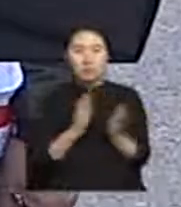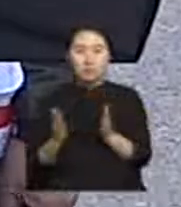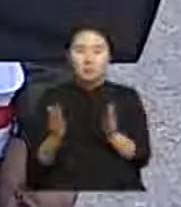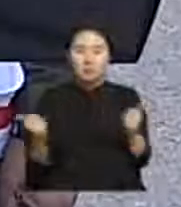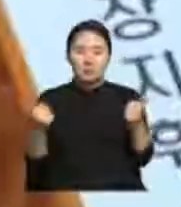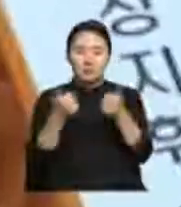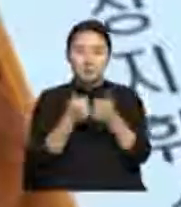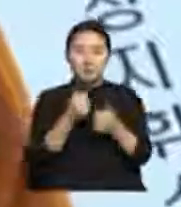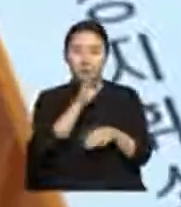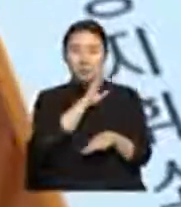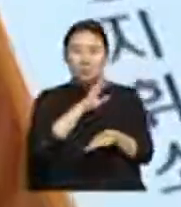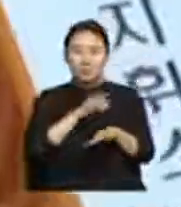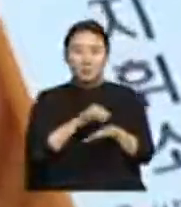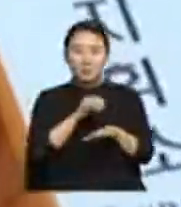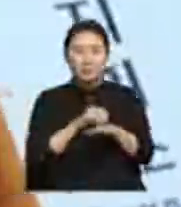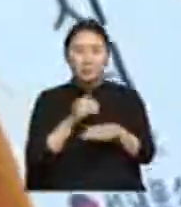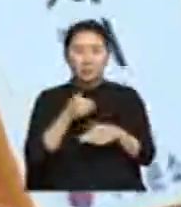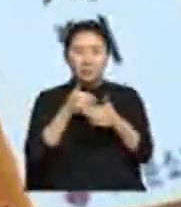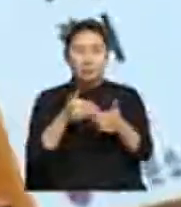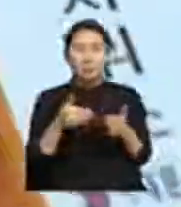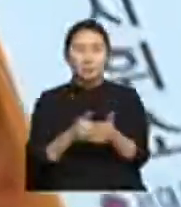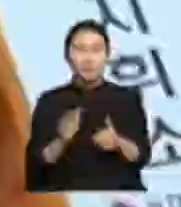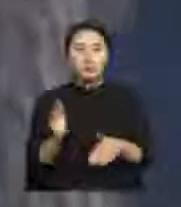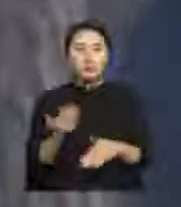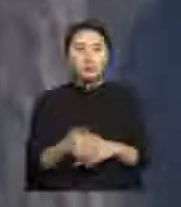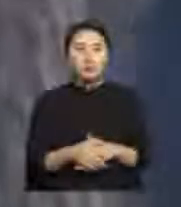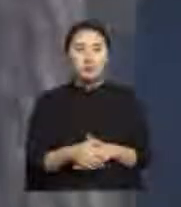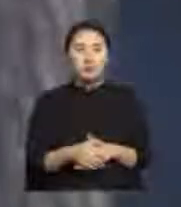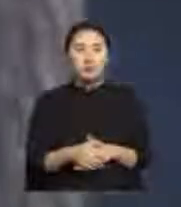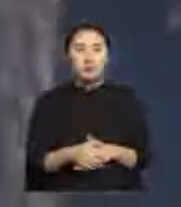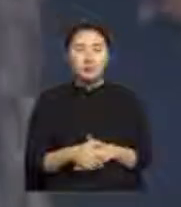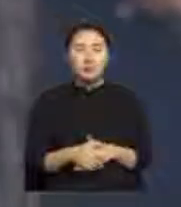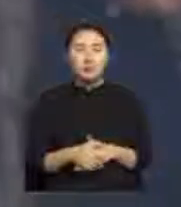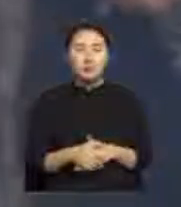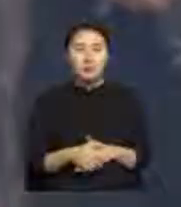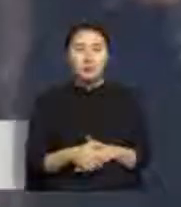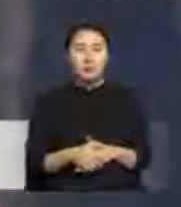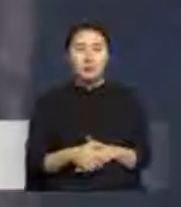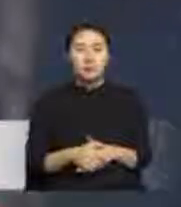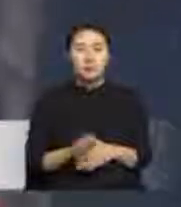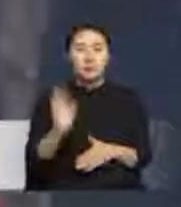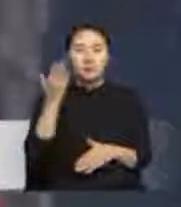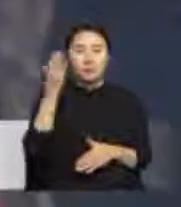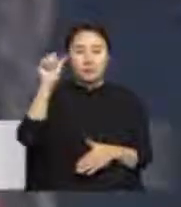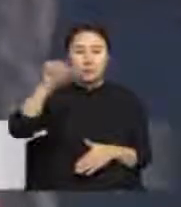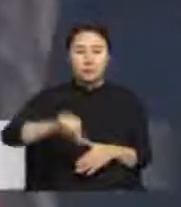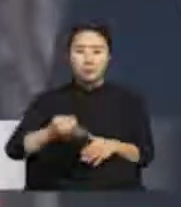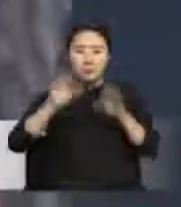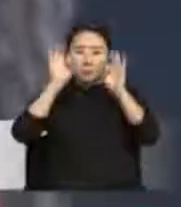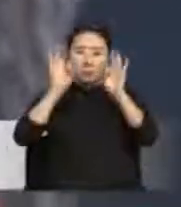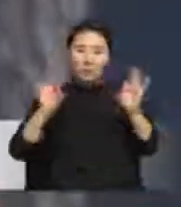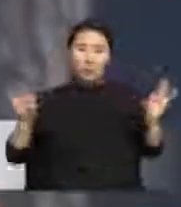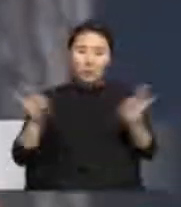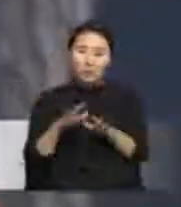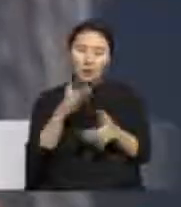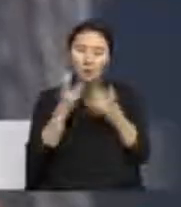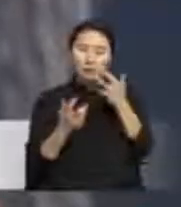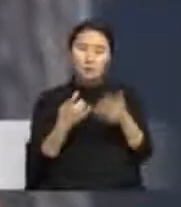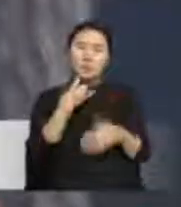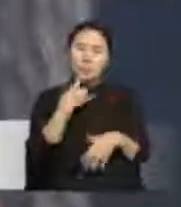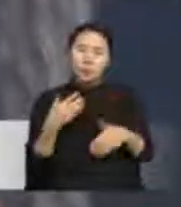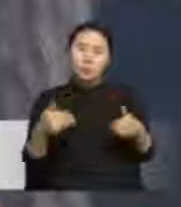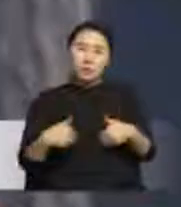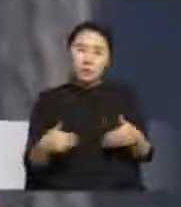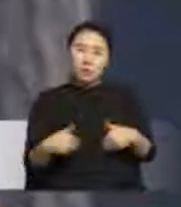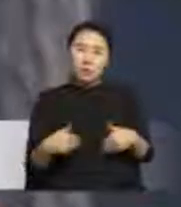나가는 모의 연습도 함께 진행됐습니다. 요즘 재해를 보면은 단순하게 소방만이 해결할